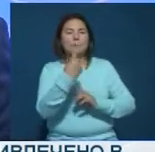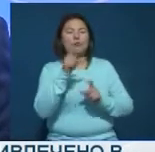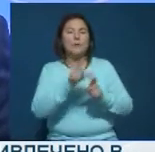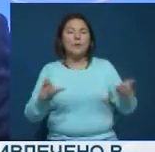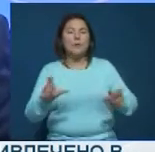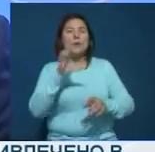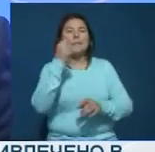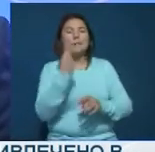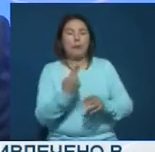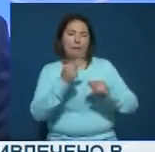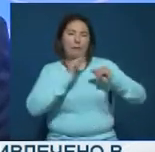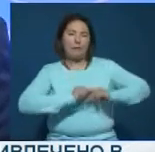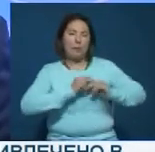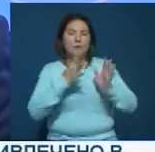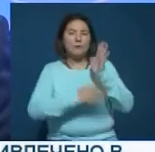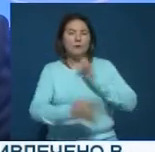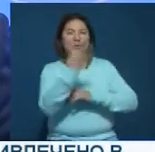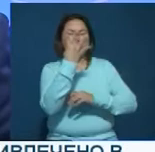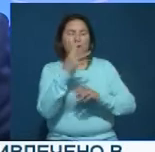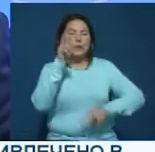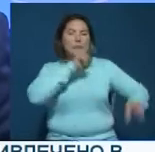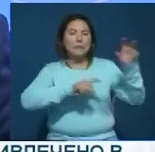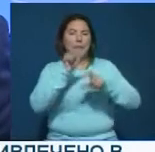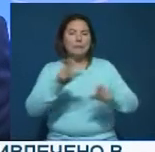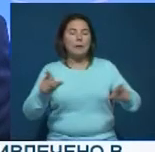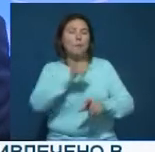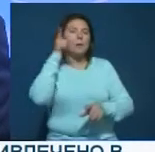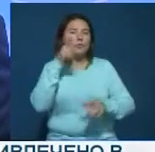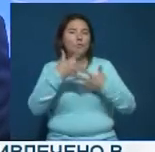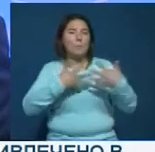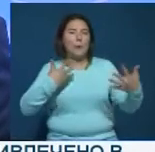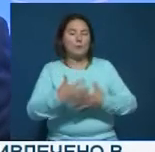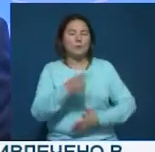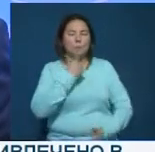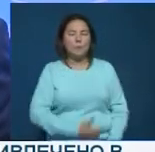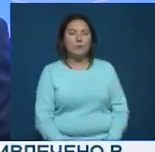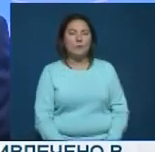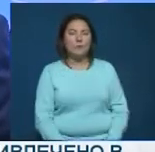человек на социальные работы и 94 соискателей на молодежную практику.